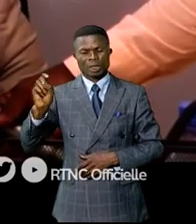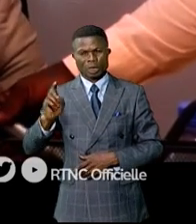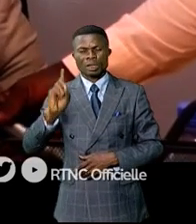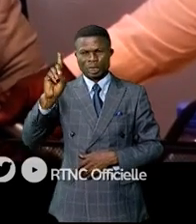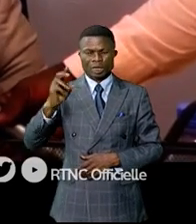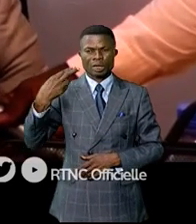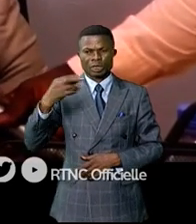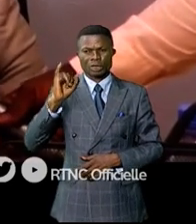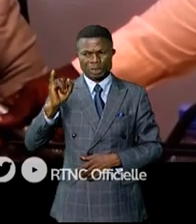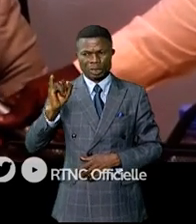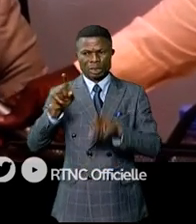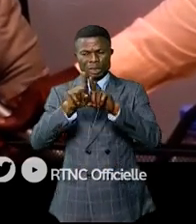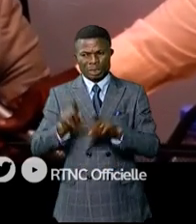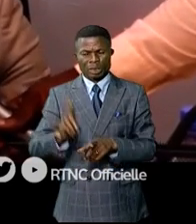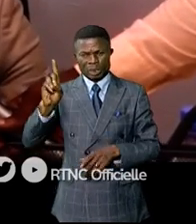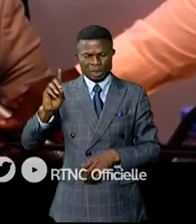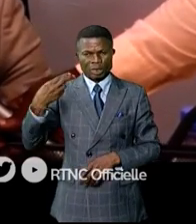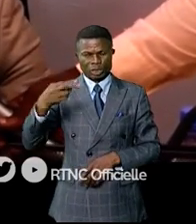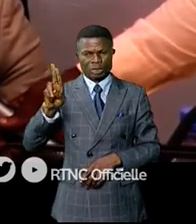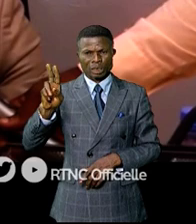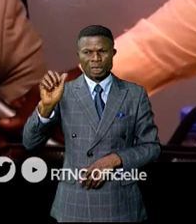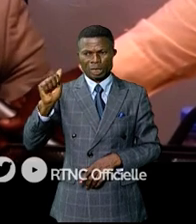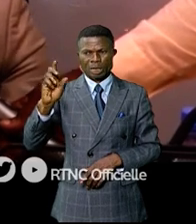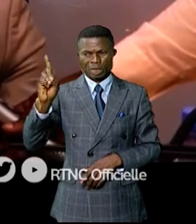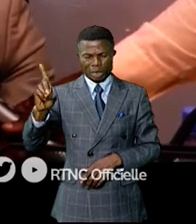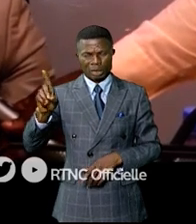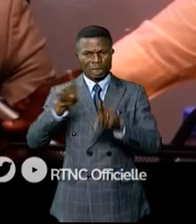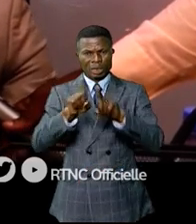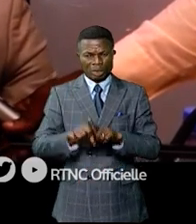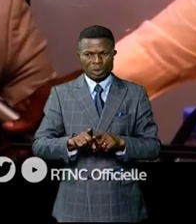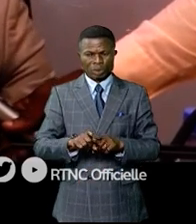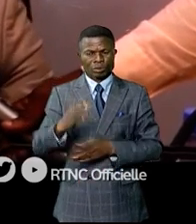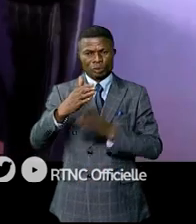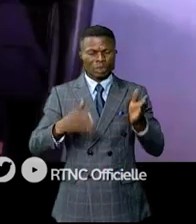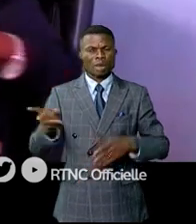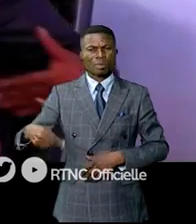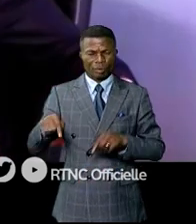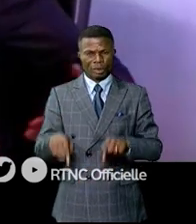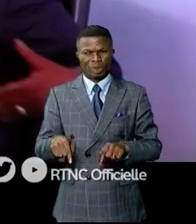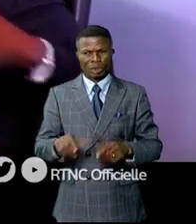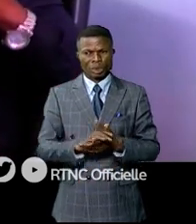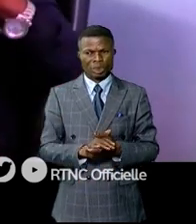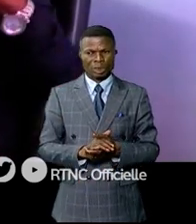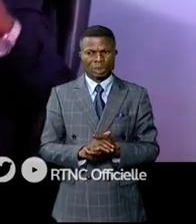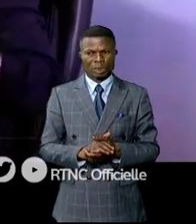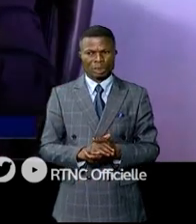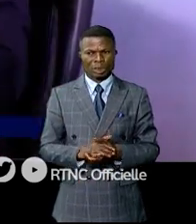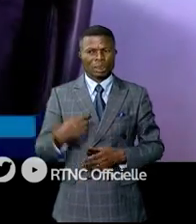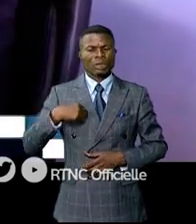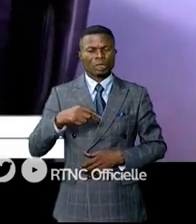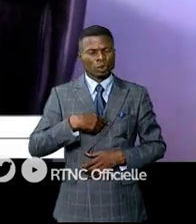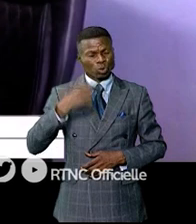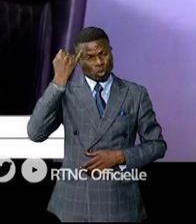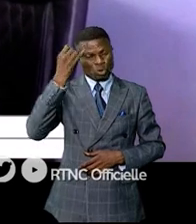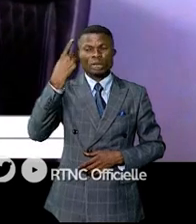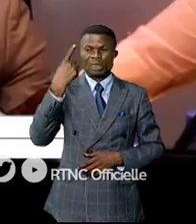DGI, que ce soit à la DGRAT, et même dans la régie provinciale. On collabore très bien parce que nous avons les mêmes